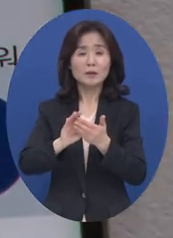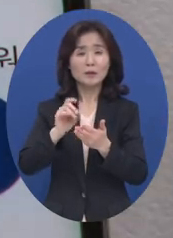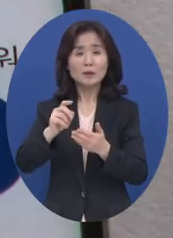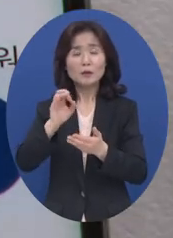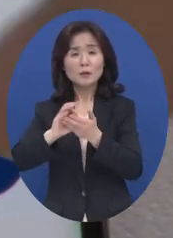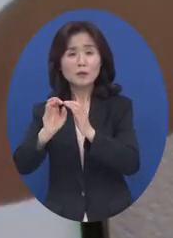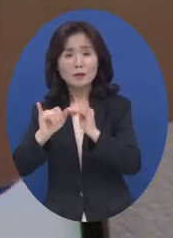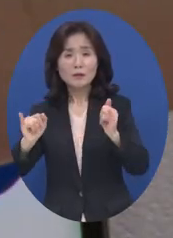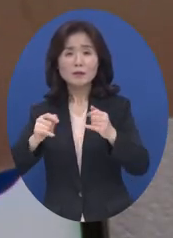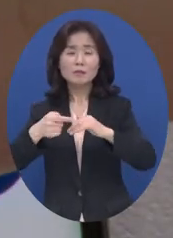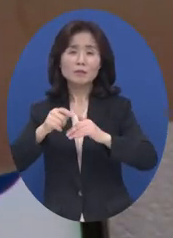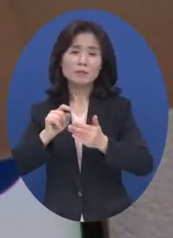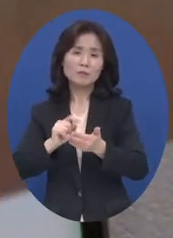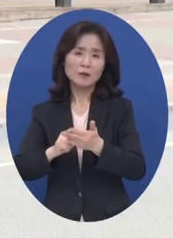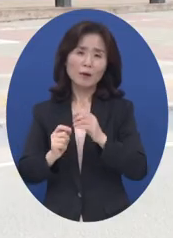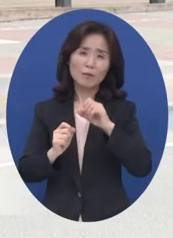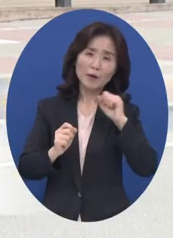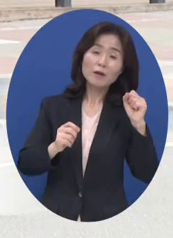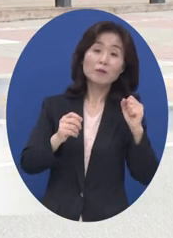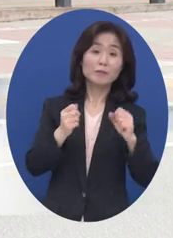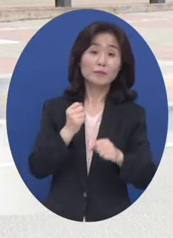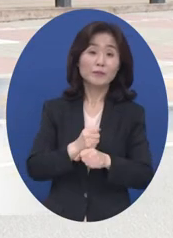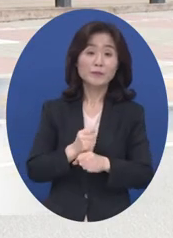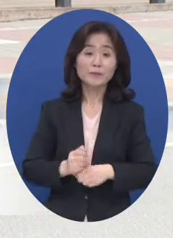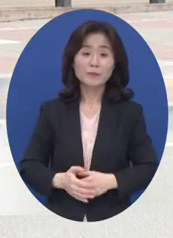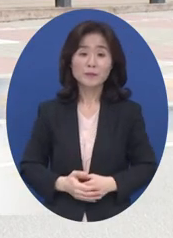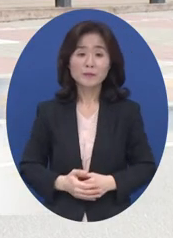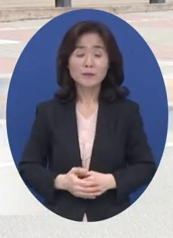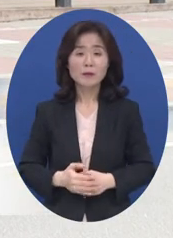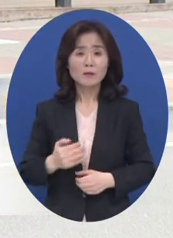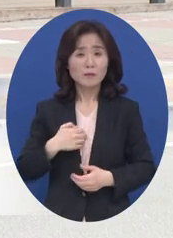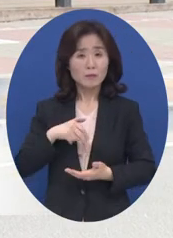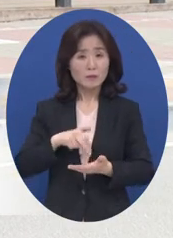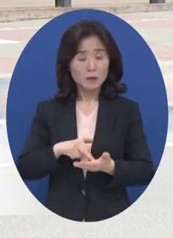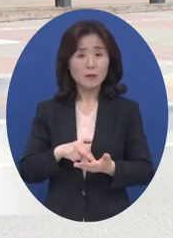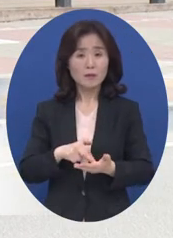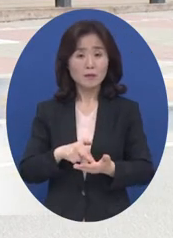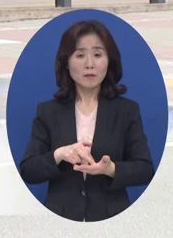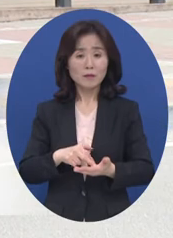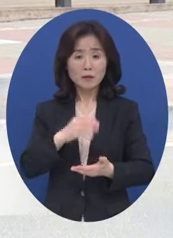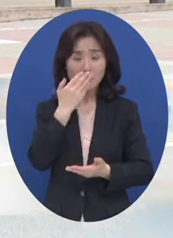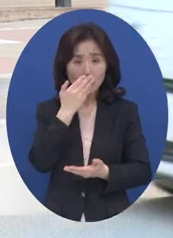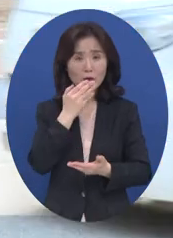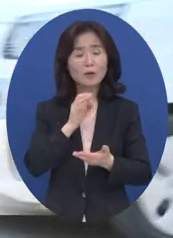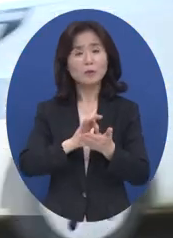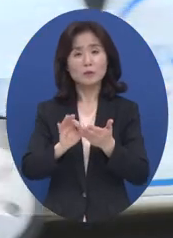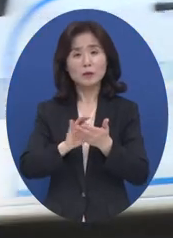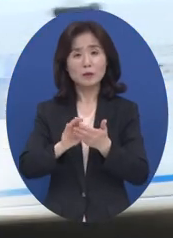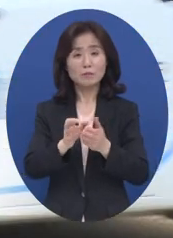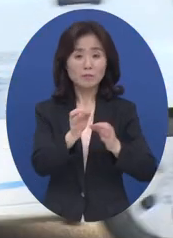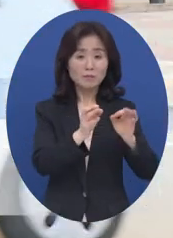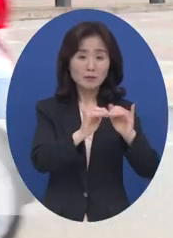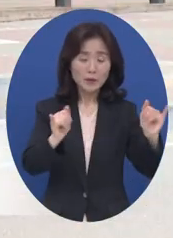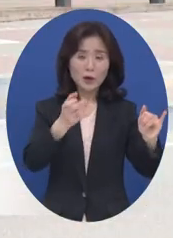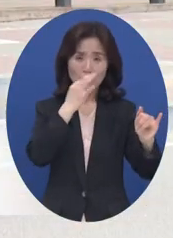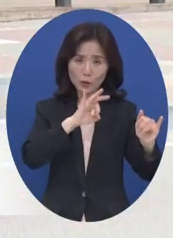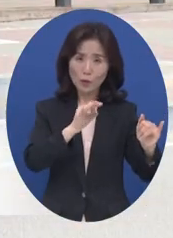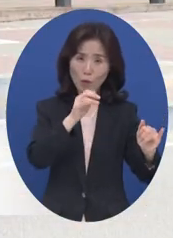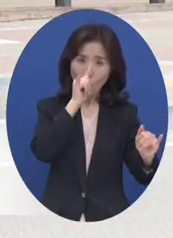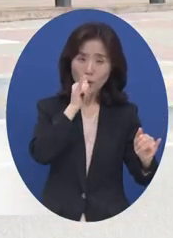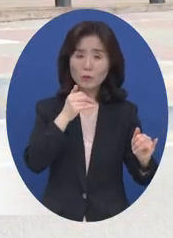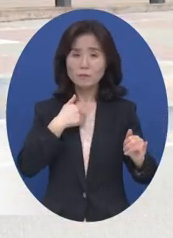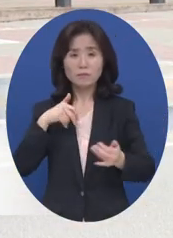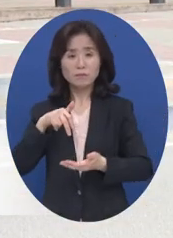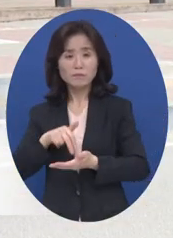조금씩 움직이고 있습니다. 저는 이왕이면은 착한 소비로 업주들한테도 이득이 좀 남고 저희